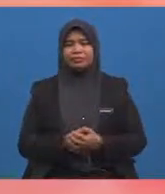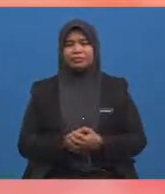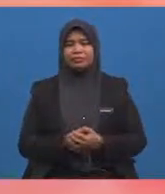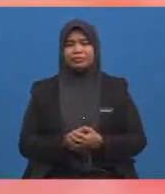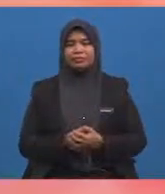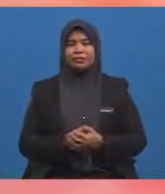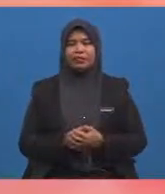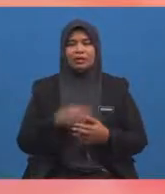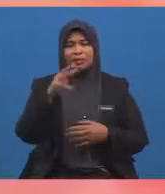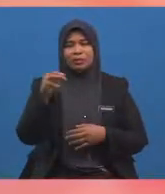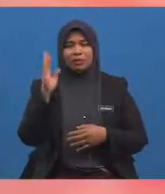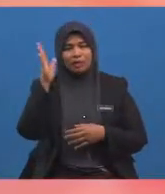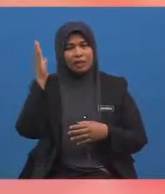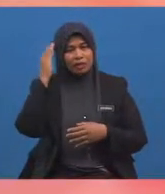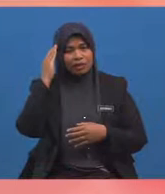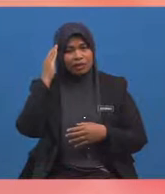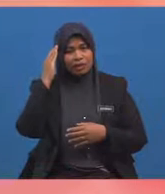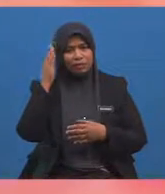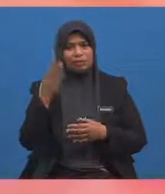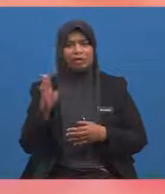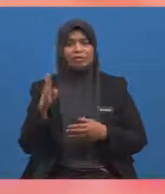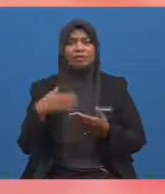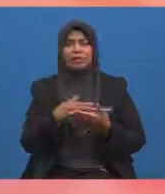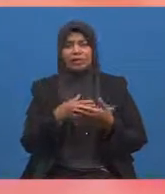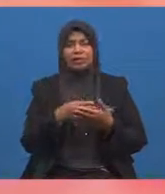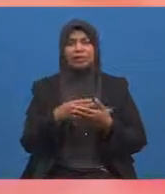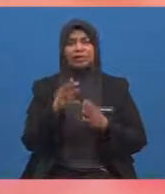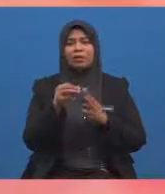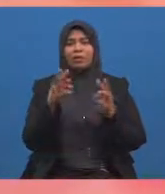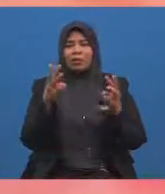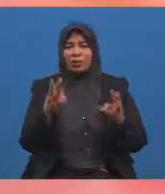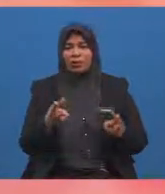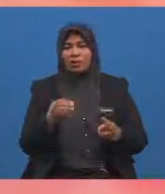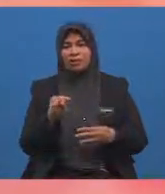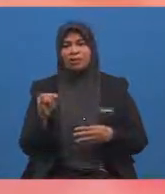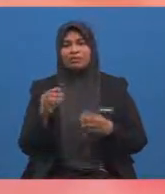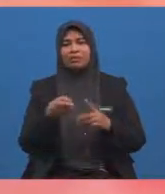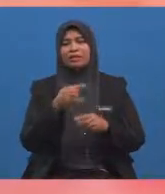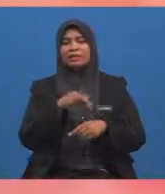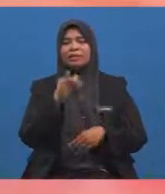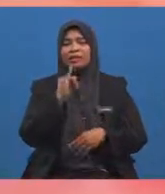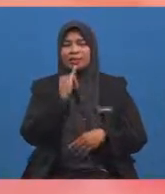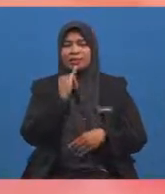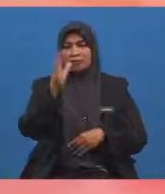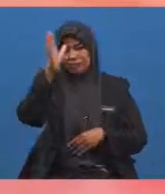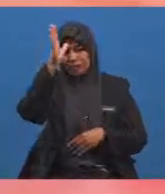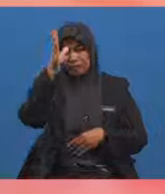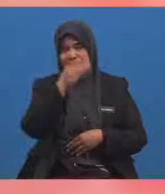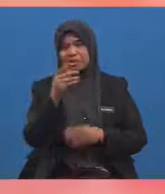akan dapat tahu bahawa anak mewarisi daripada ibu, bapa dan